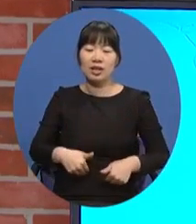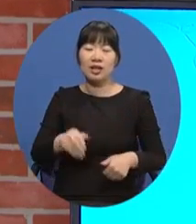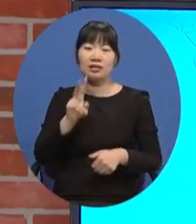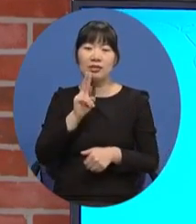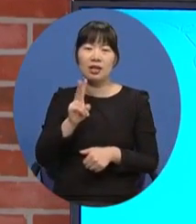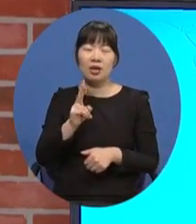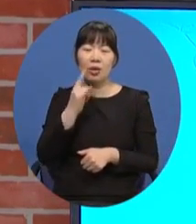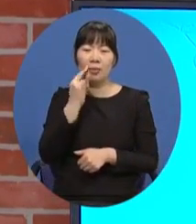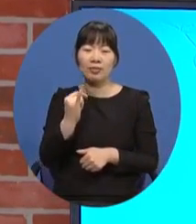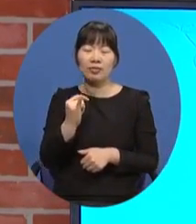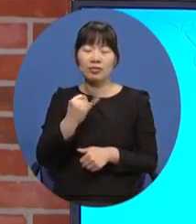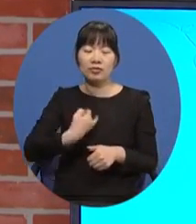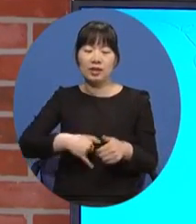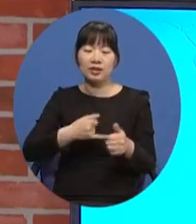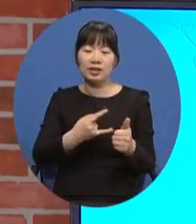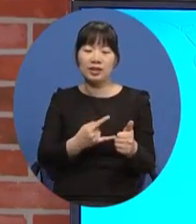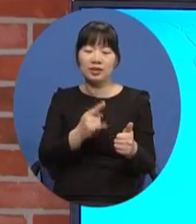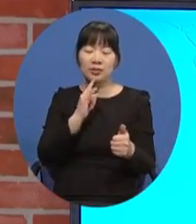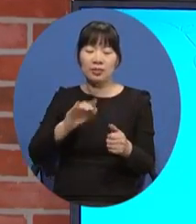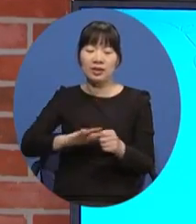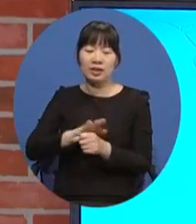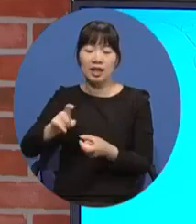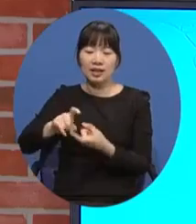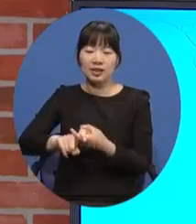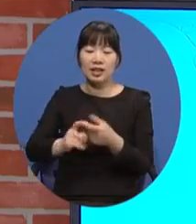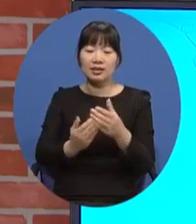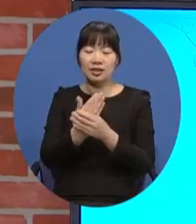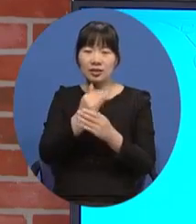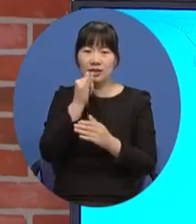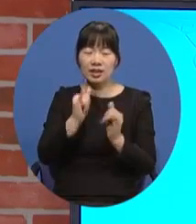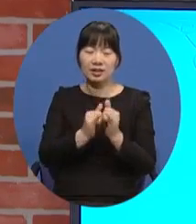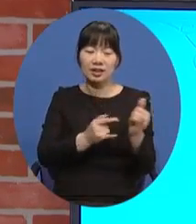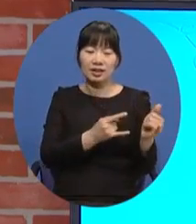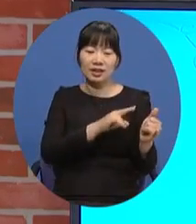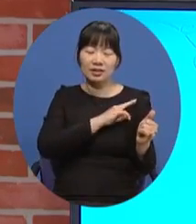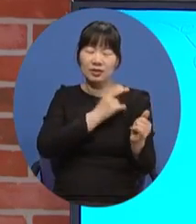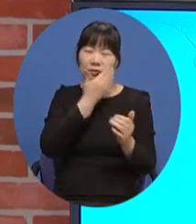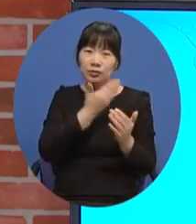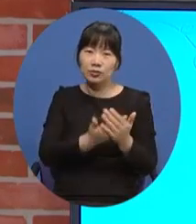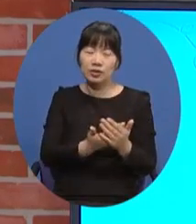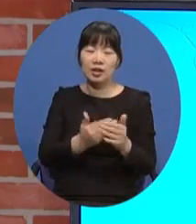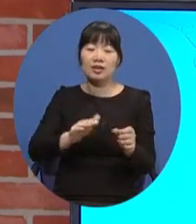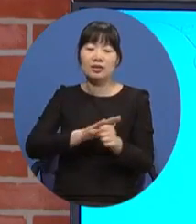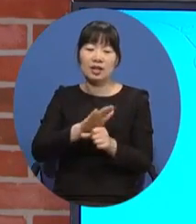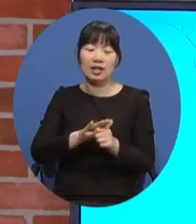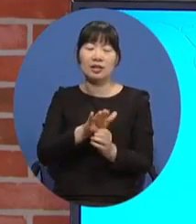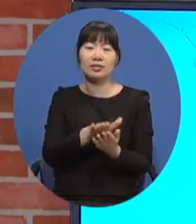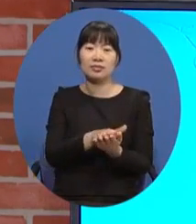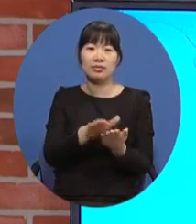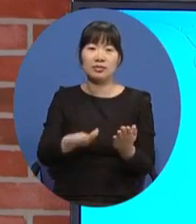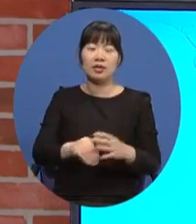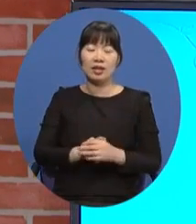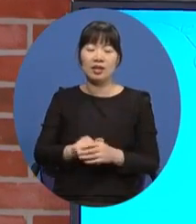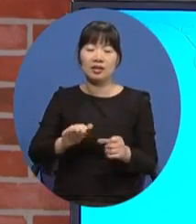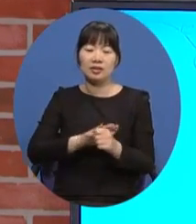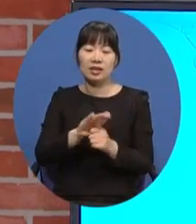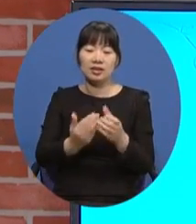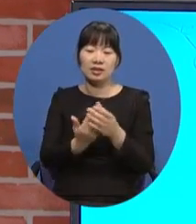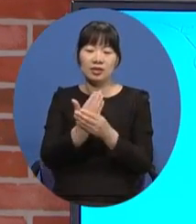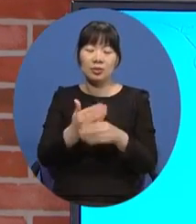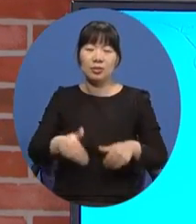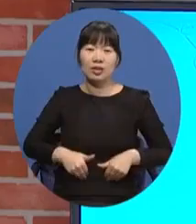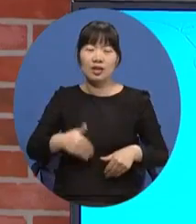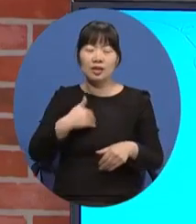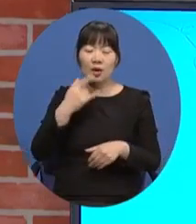우리 아이들에게는 정말 애착이라는 것이 생깁니다. 인간에게 가장 중요한 게 사랑입니다. 사랑이 생겨야지, 아,